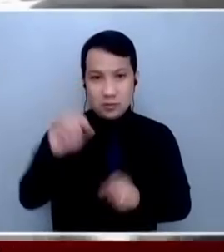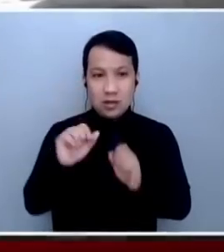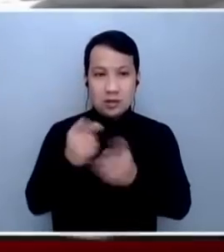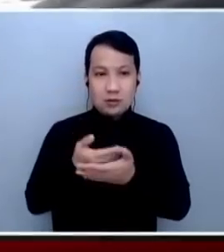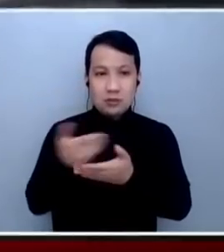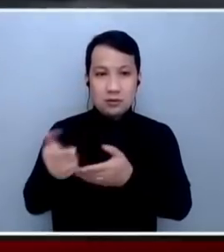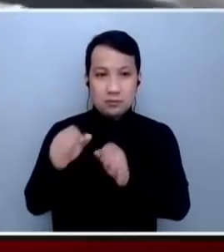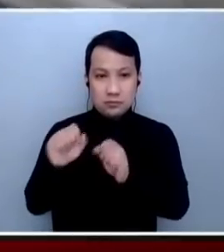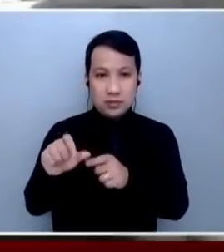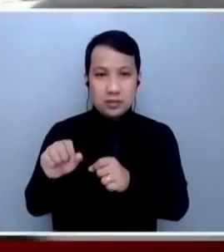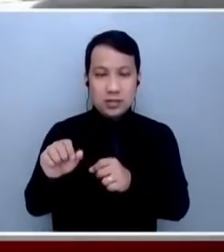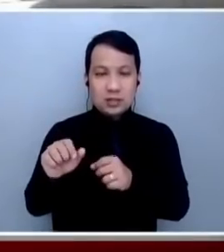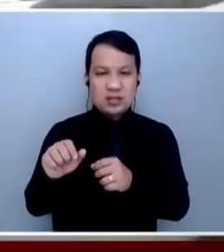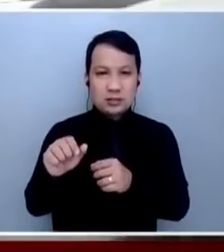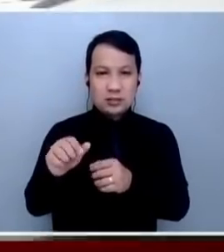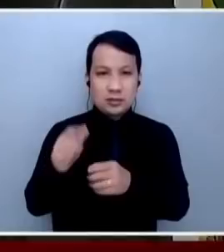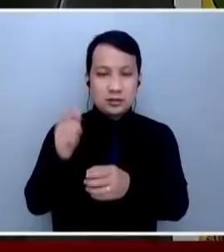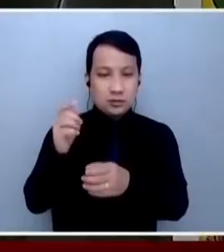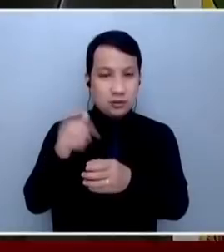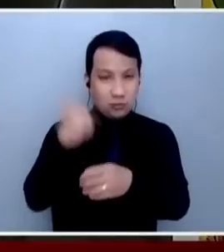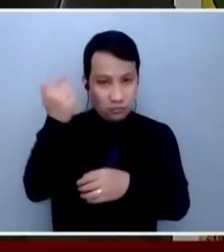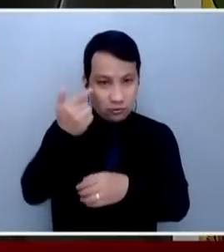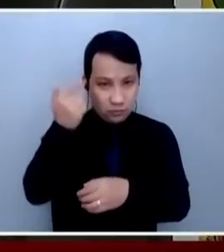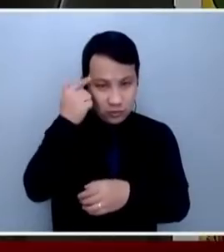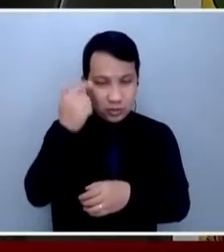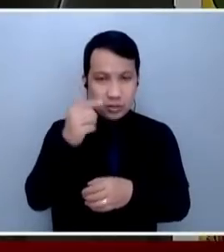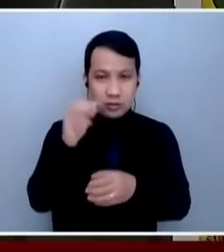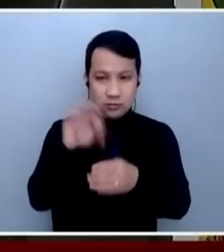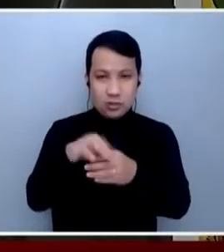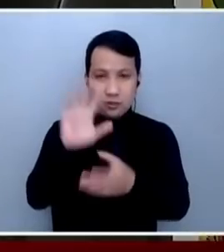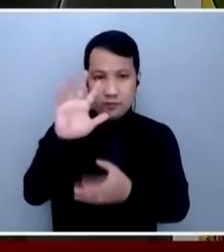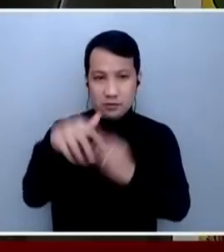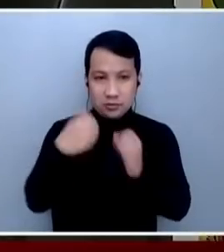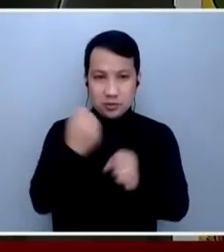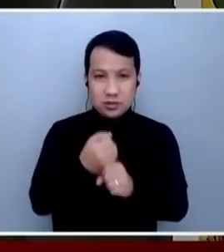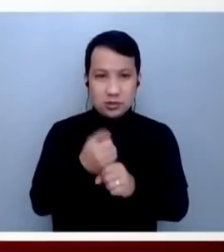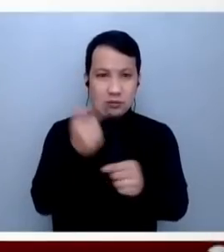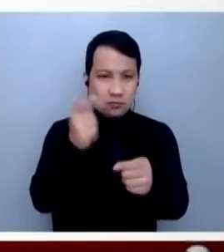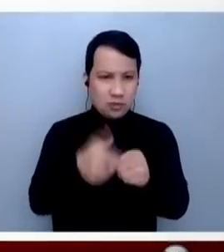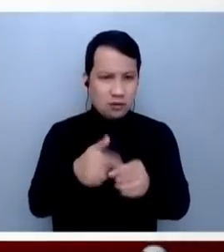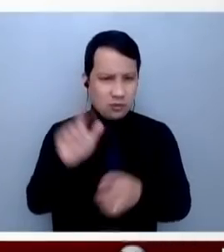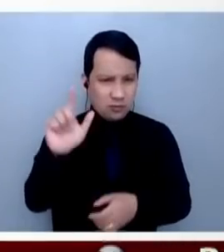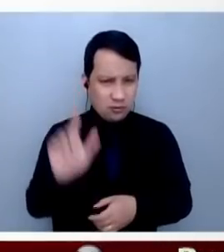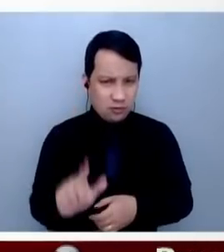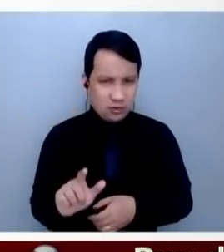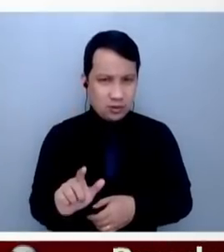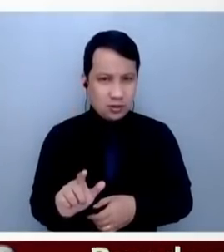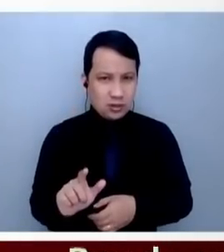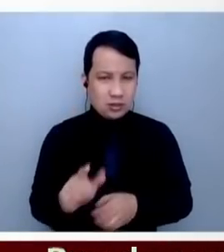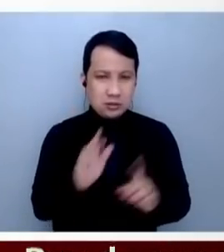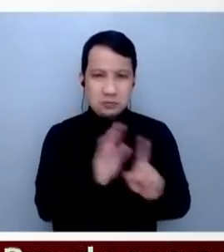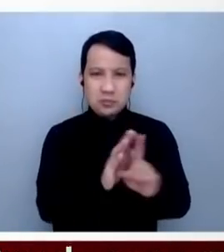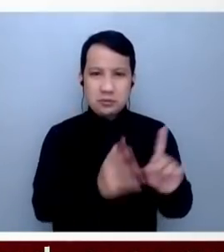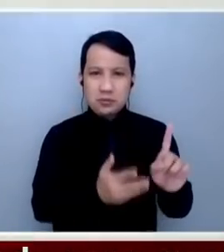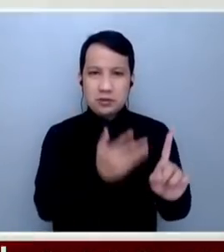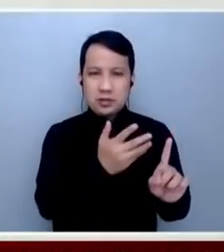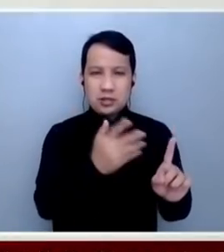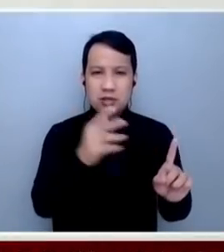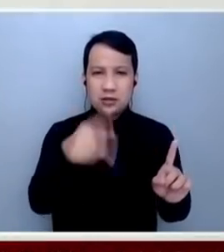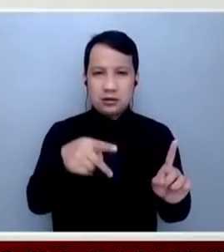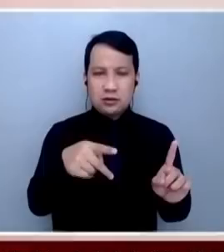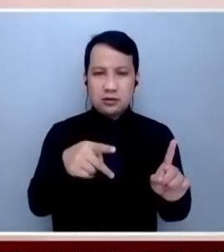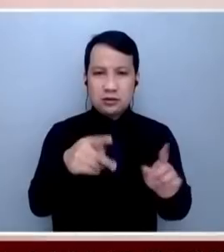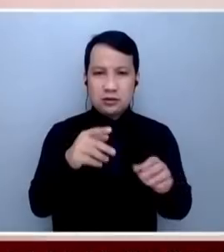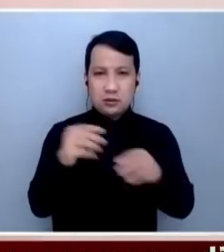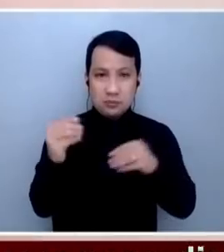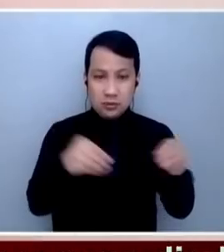Petron hulugan sa susunod na 5 taon dahil bumababa na ang popularidad ng industriya ng langis at